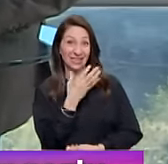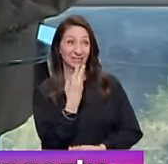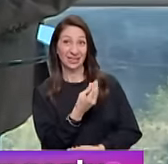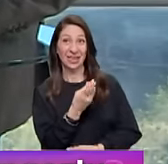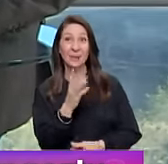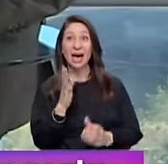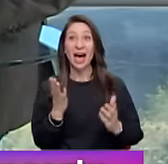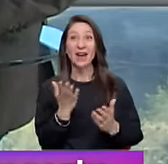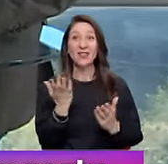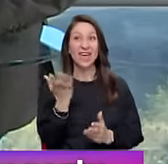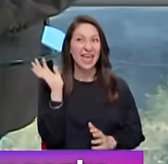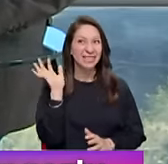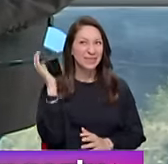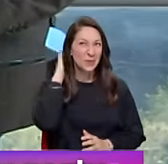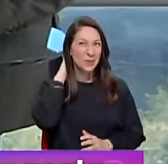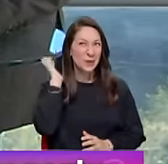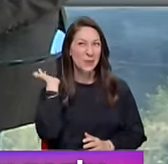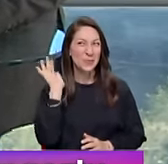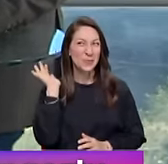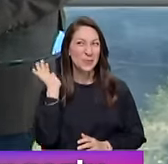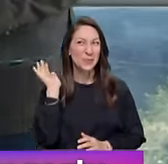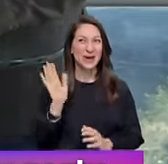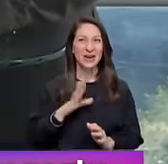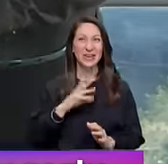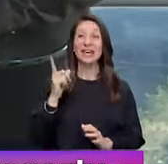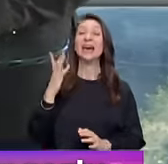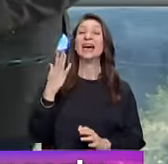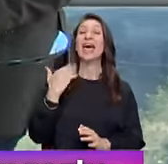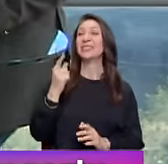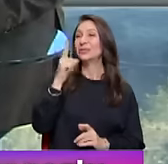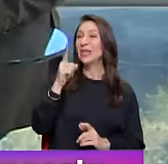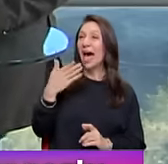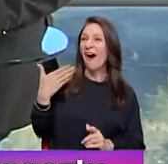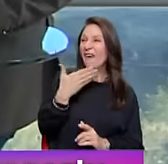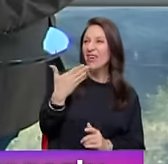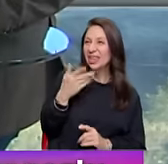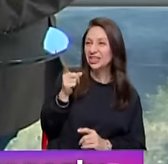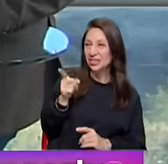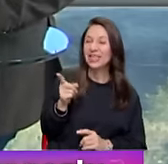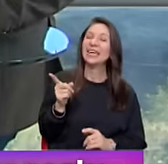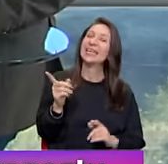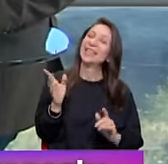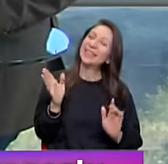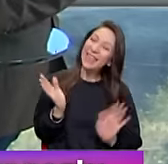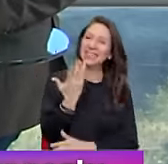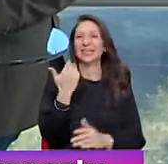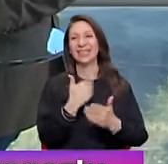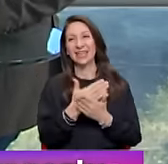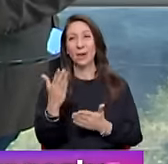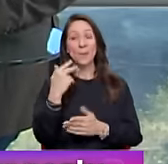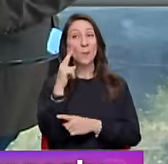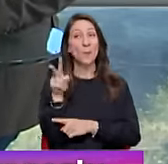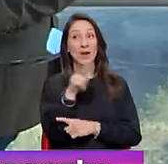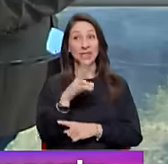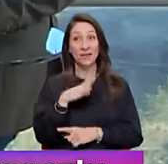Ama hafif hafif şöyle bir esinti de var. Sen Karslı olmanın avantajını kullandığın evet. için. Neyse şimdi devam edelim. Bir manzara